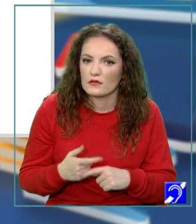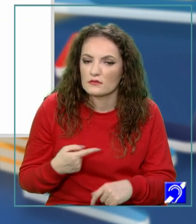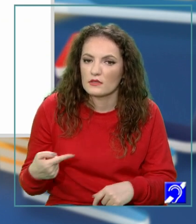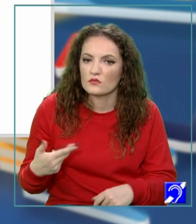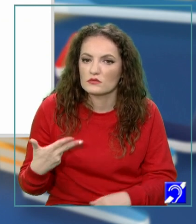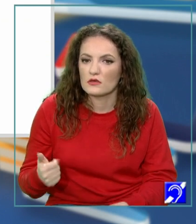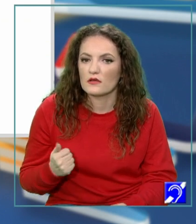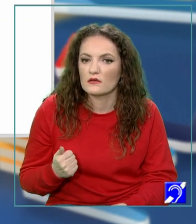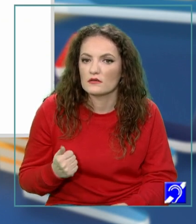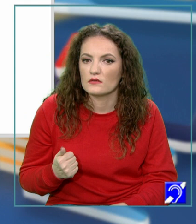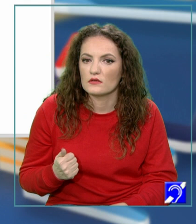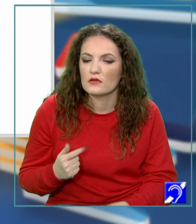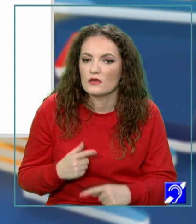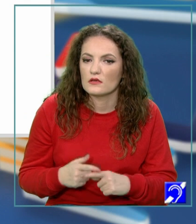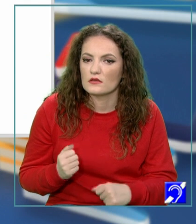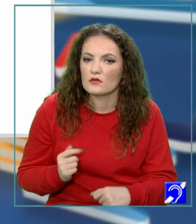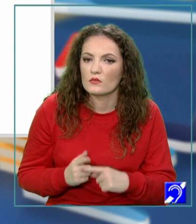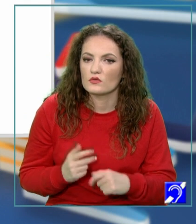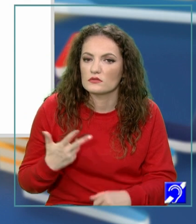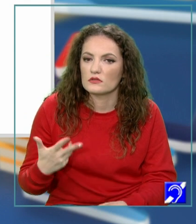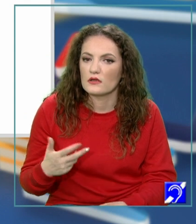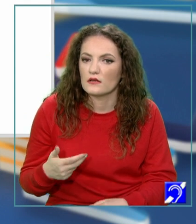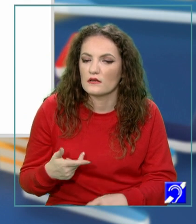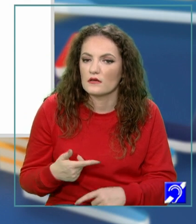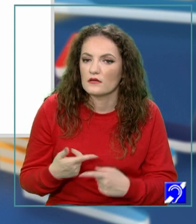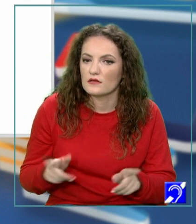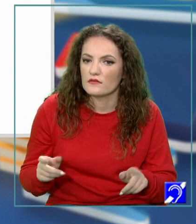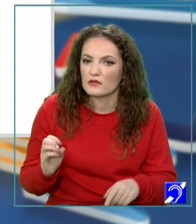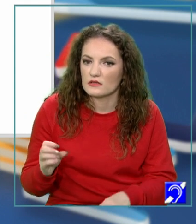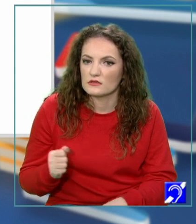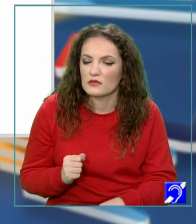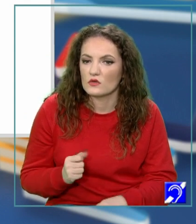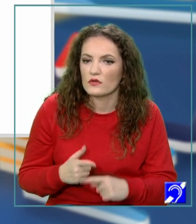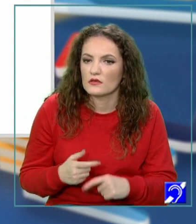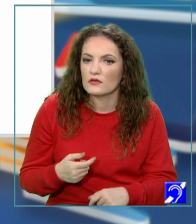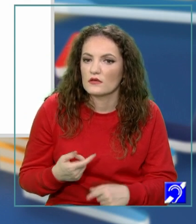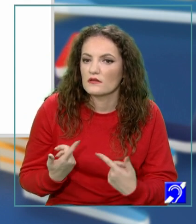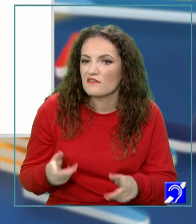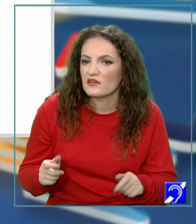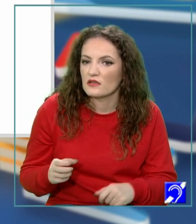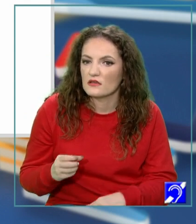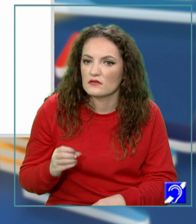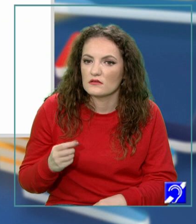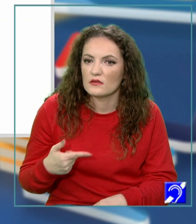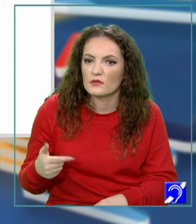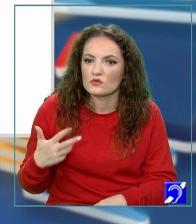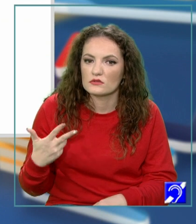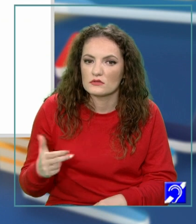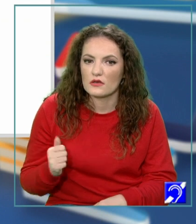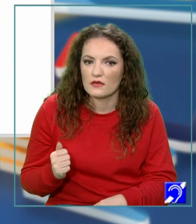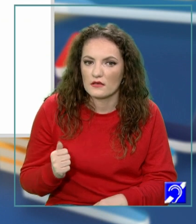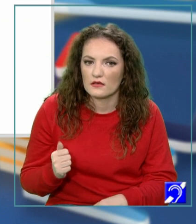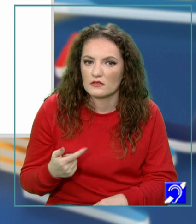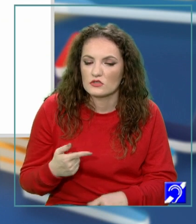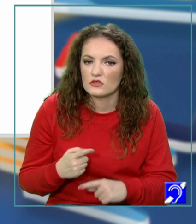0, deci x plus 3 diferit de 0 rezultă x diferit de minus 3 și x minus 3 diferit de 0, deci înseamnă că x diferit de